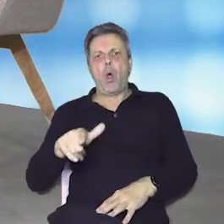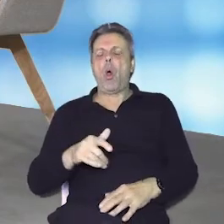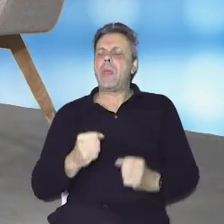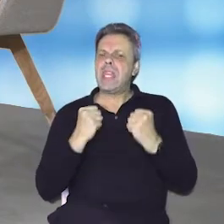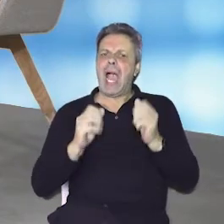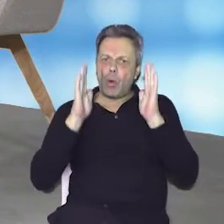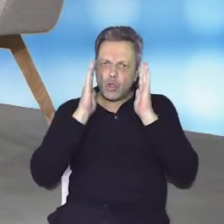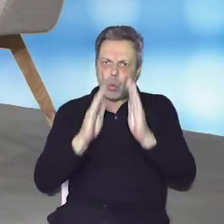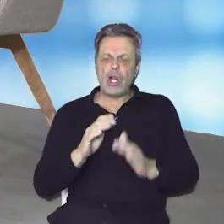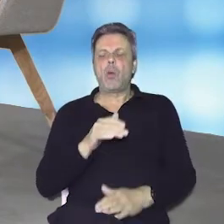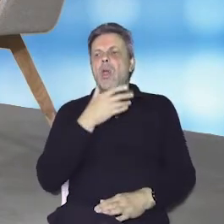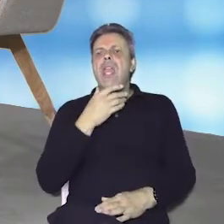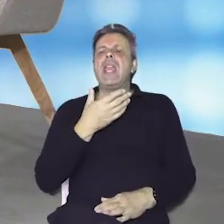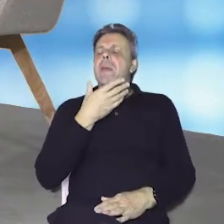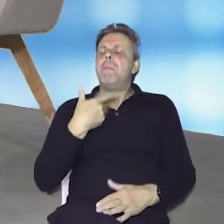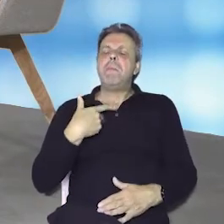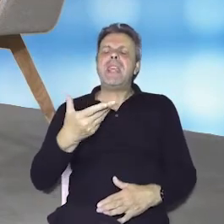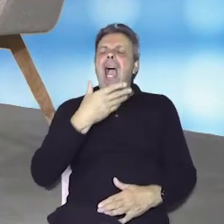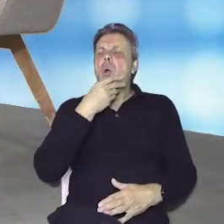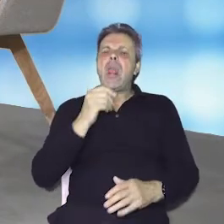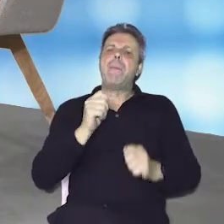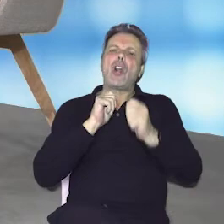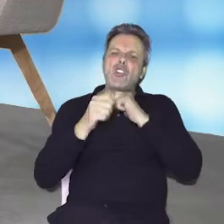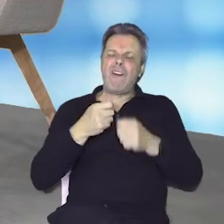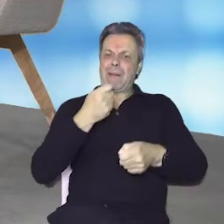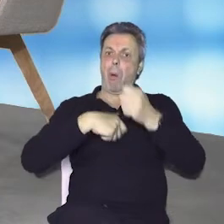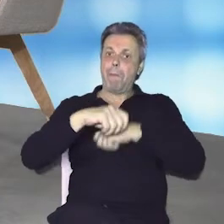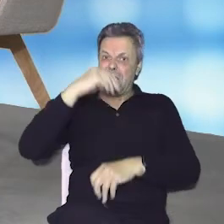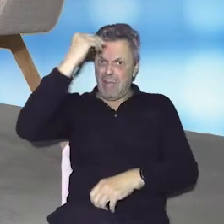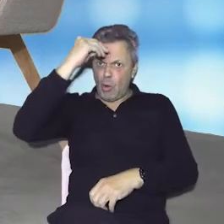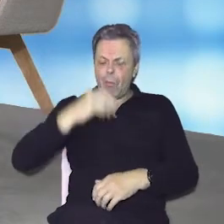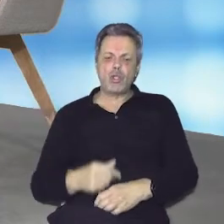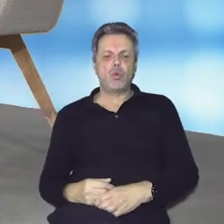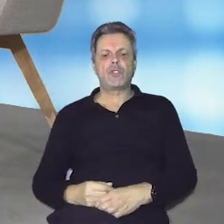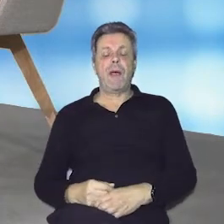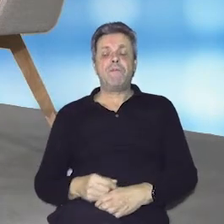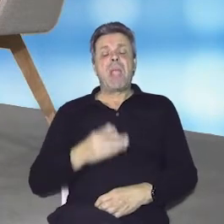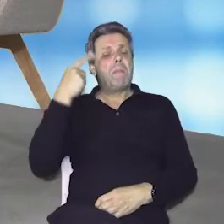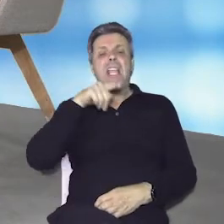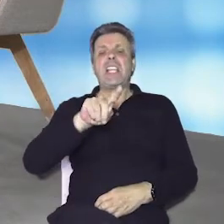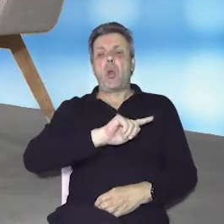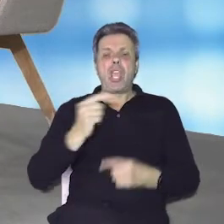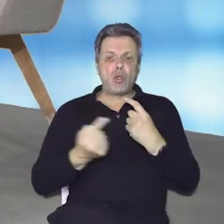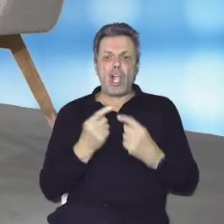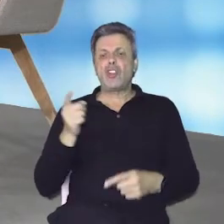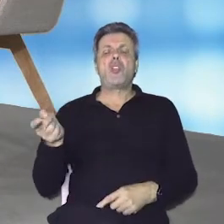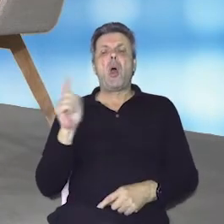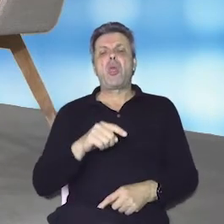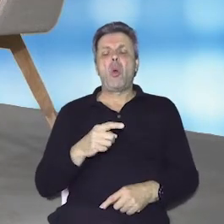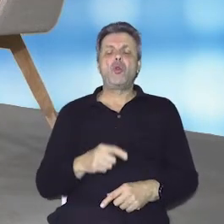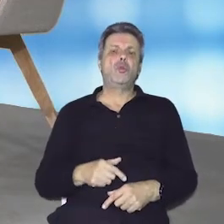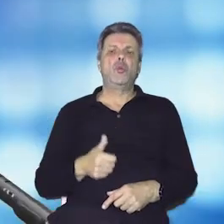slušaju, mi jako lijepo razgovaramo, možda izmijenimo iskustva. I što se prije nije nikad događalo da oni dođu zapravo k